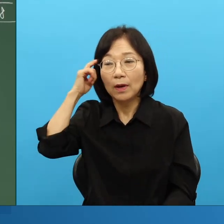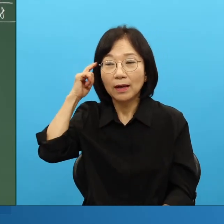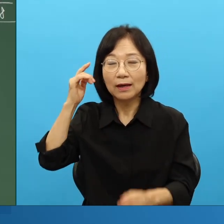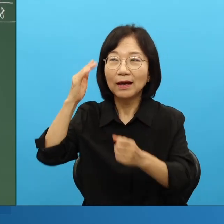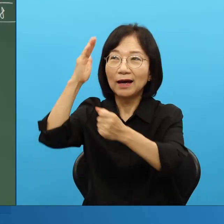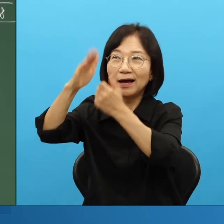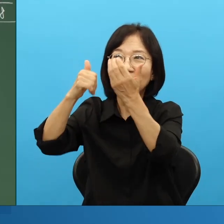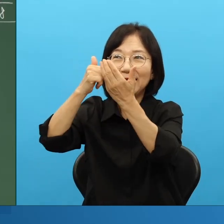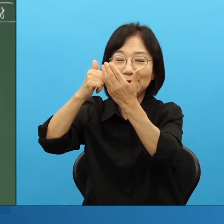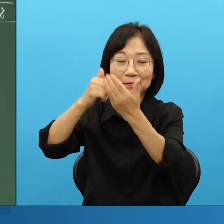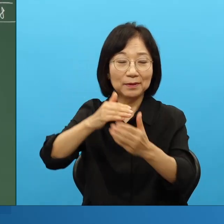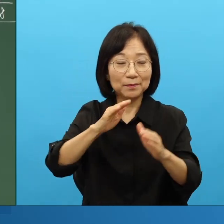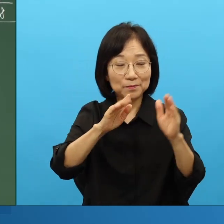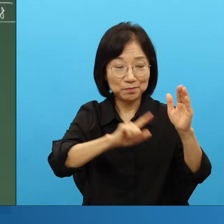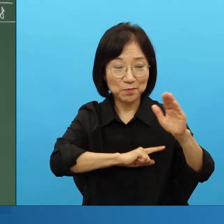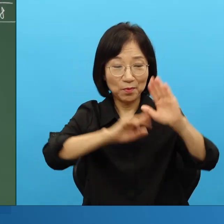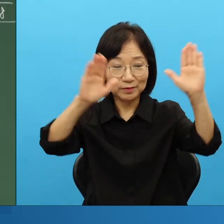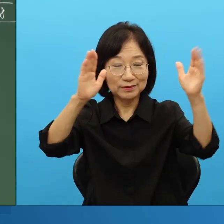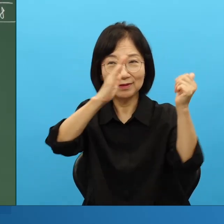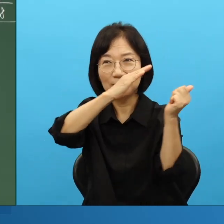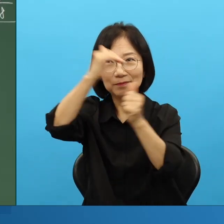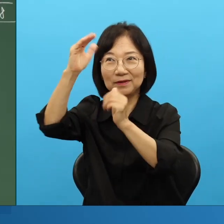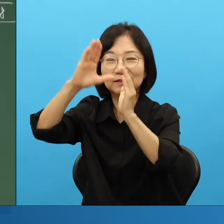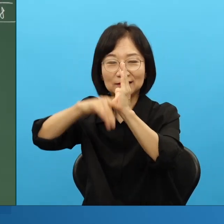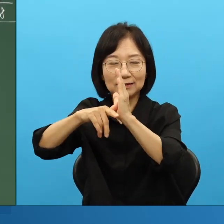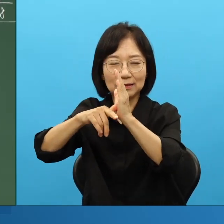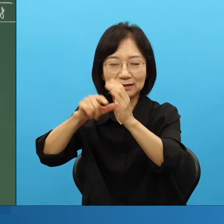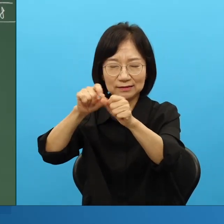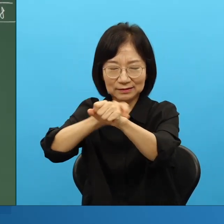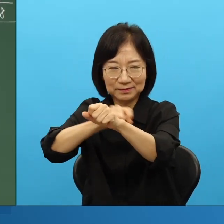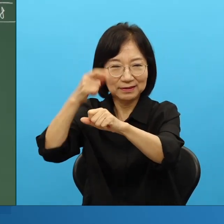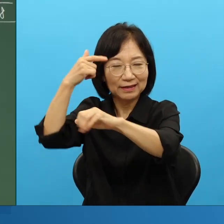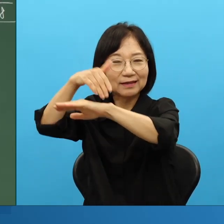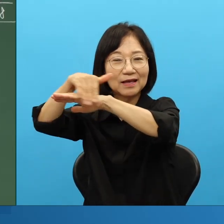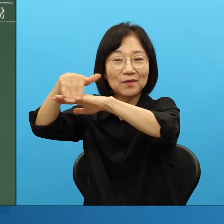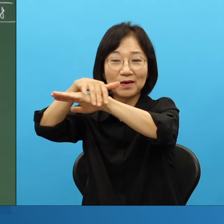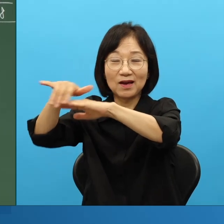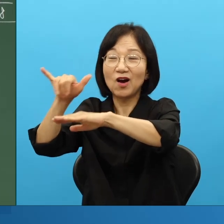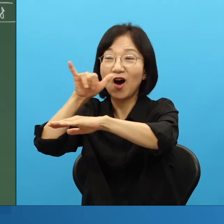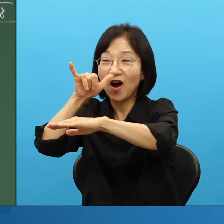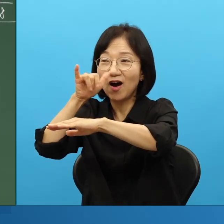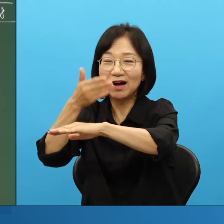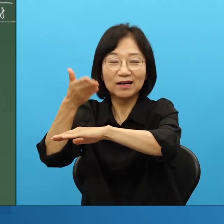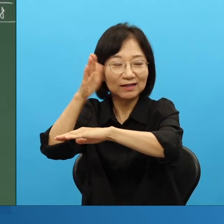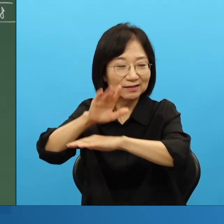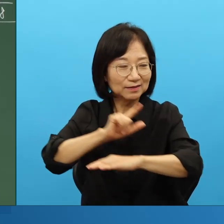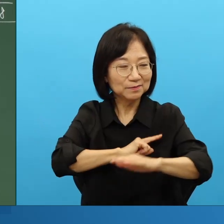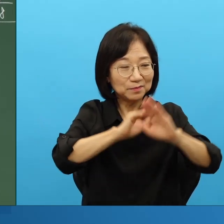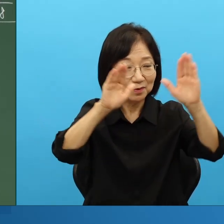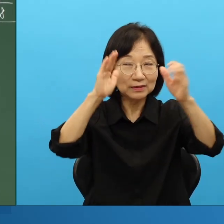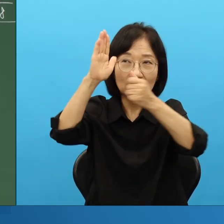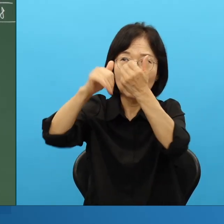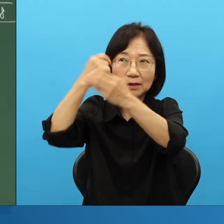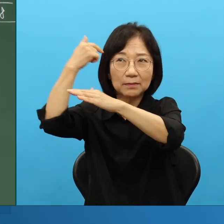因为神不是为此而呼召了摩西。 진짜 계획이 있는데 그걸 모르고 40년 동안 잔머리 돌린 거예요.